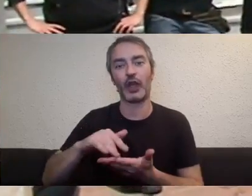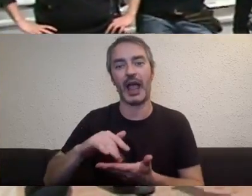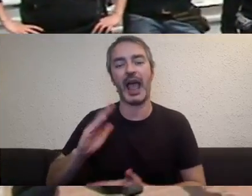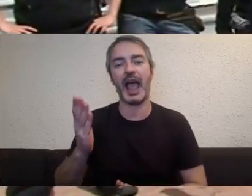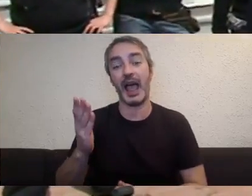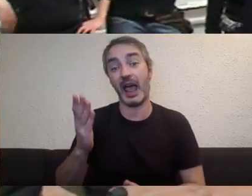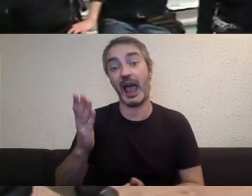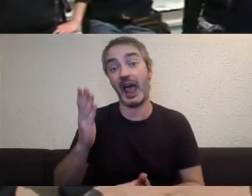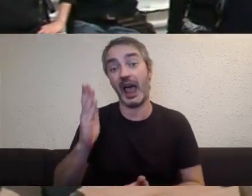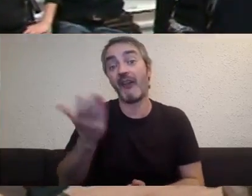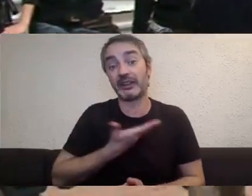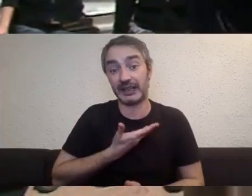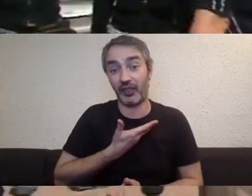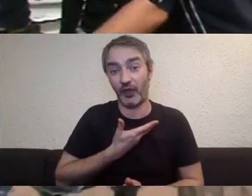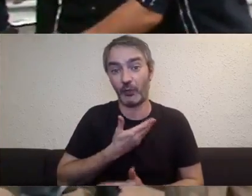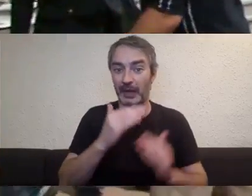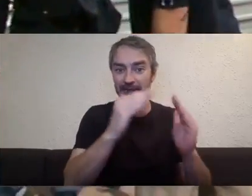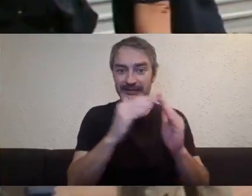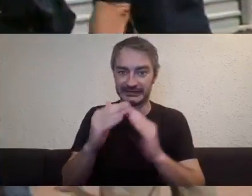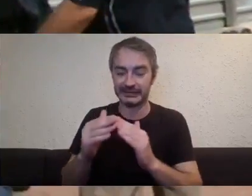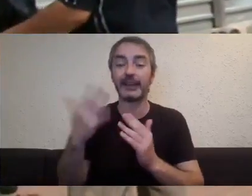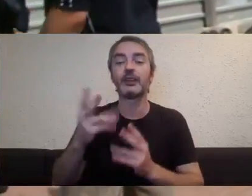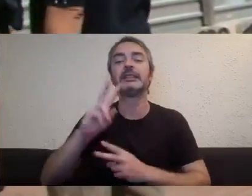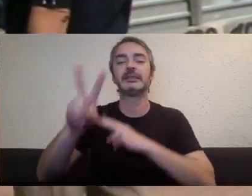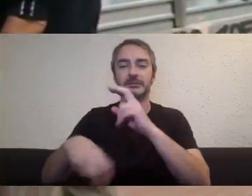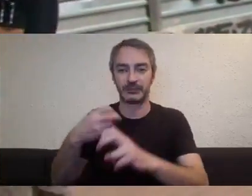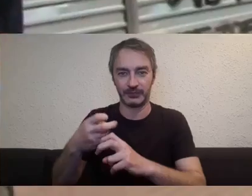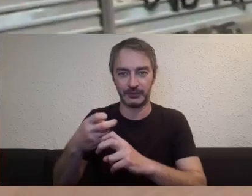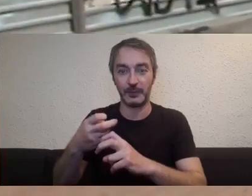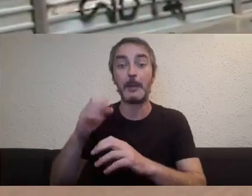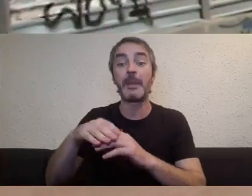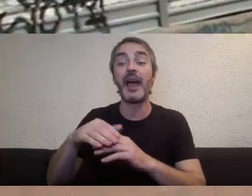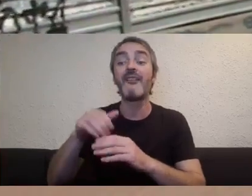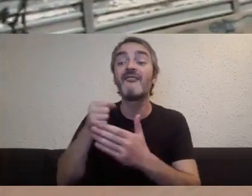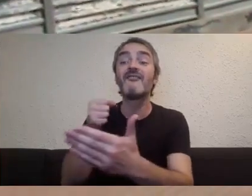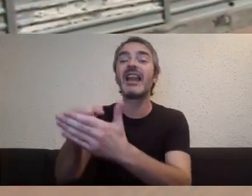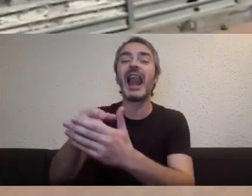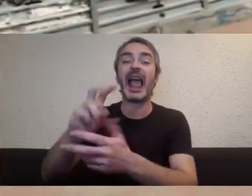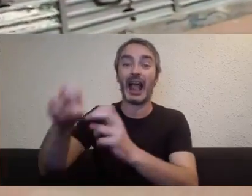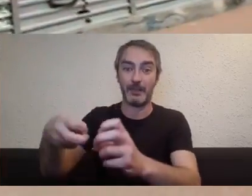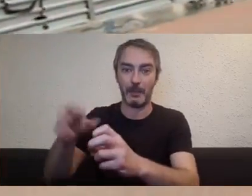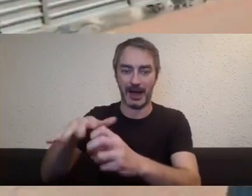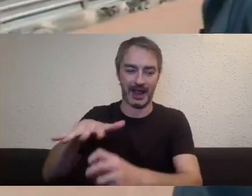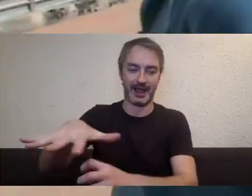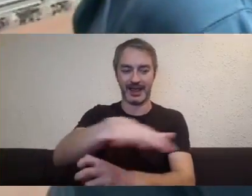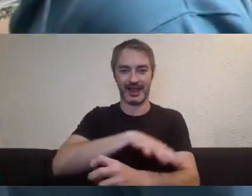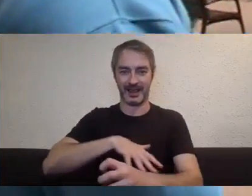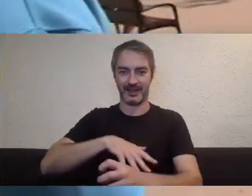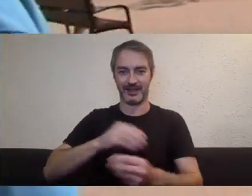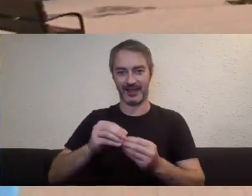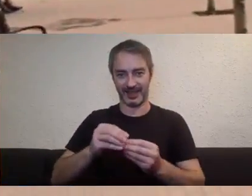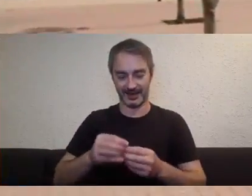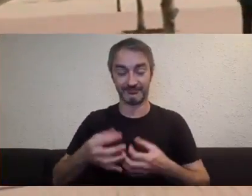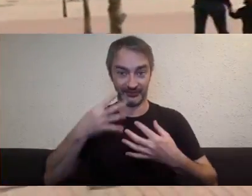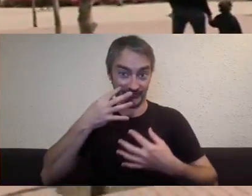l'afectació que va afectar tant el Tajo i el Cortijo, que eren les dues terres que hi havia aquí, va ser la remodelació que en teoria havíem de fer del final